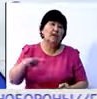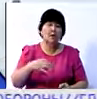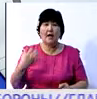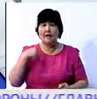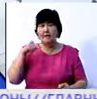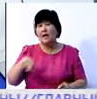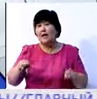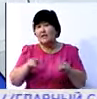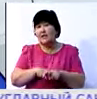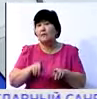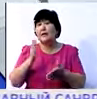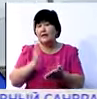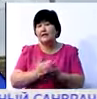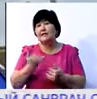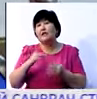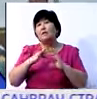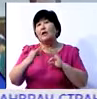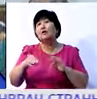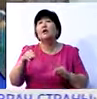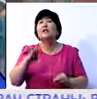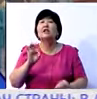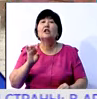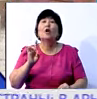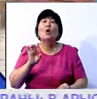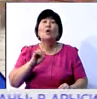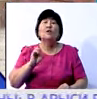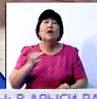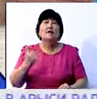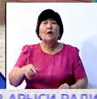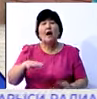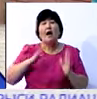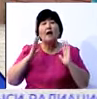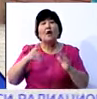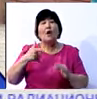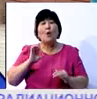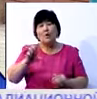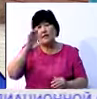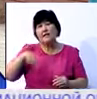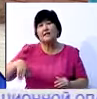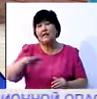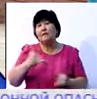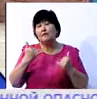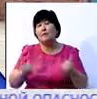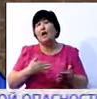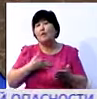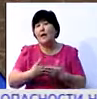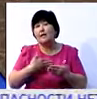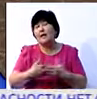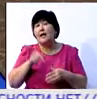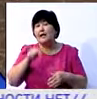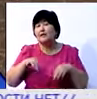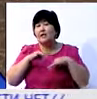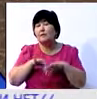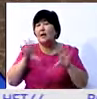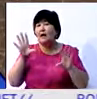Кызылорде. Теперь такая аллея есть и в поселке Теренузе. Аллеи госсимволов стали площадкой для воспитания патриотизма. Здесь